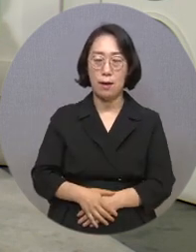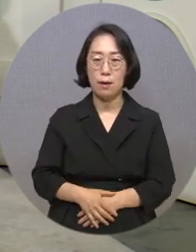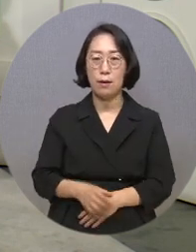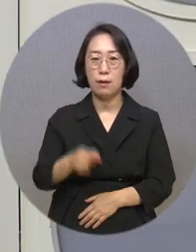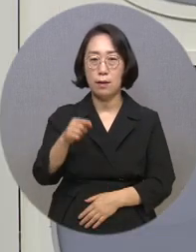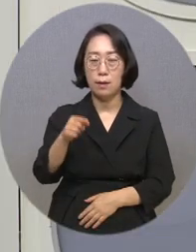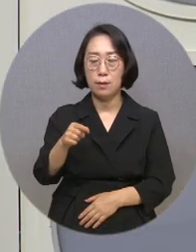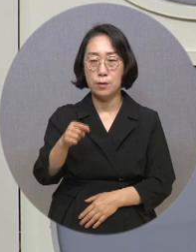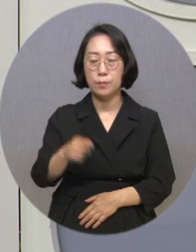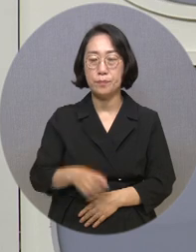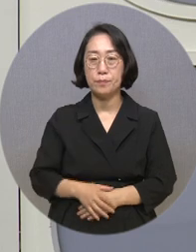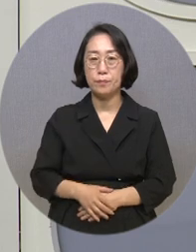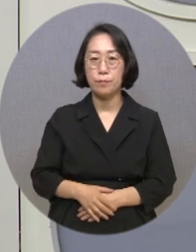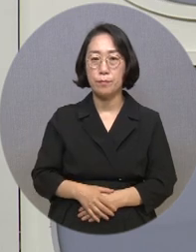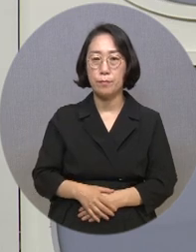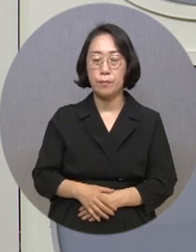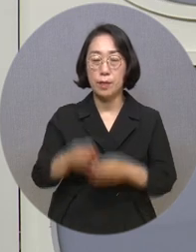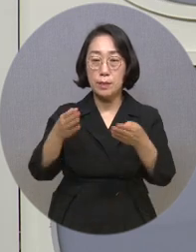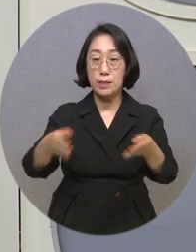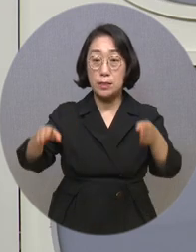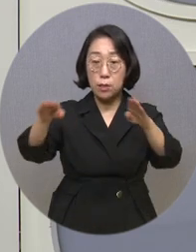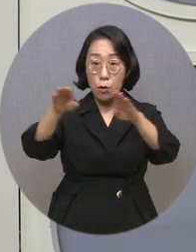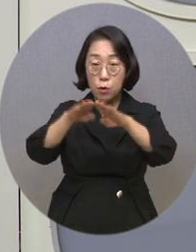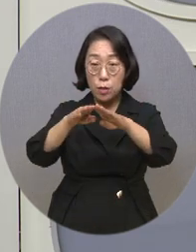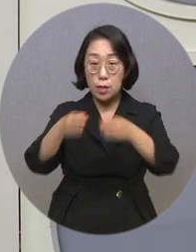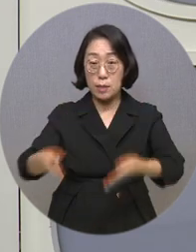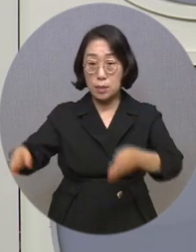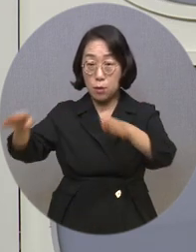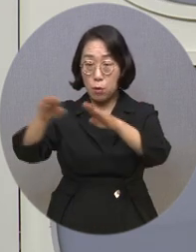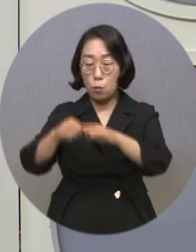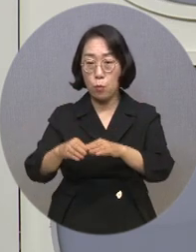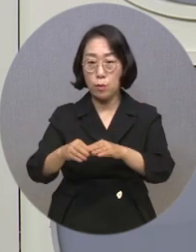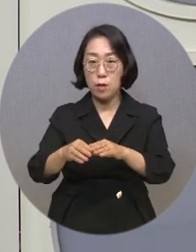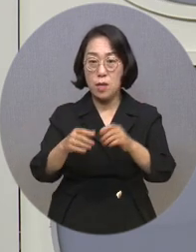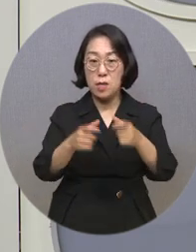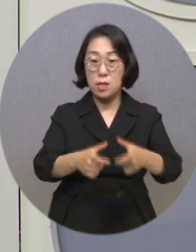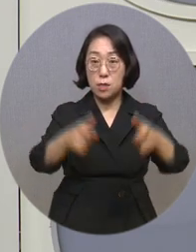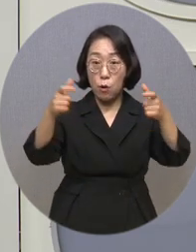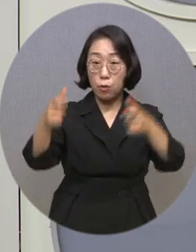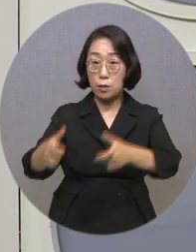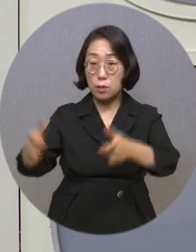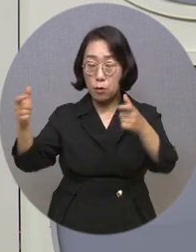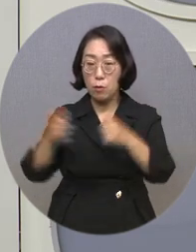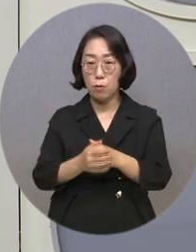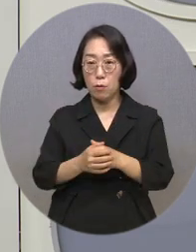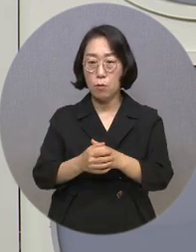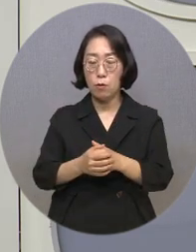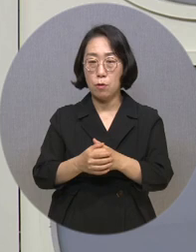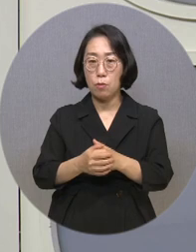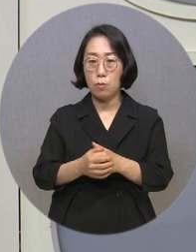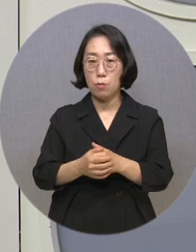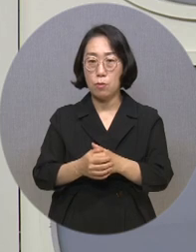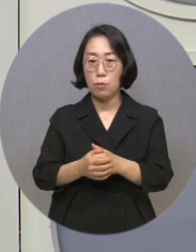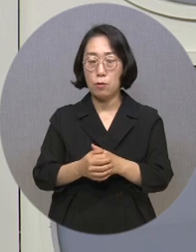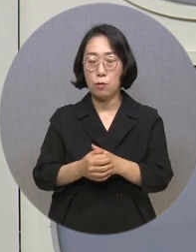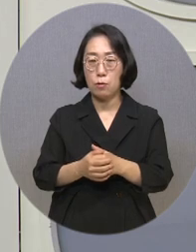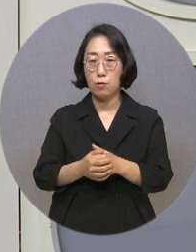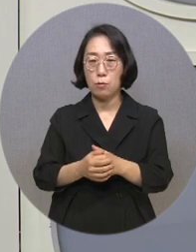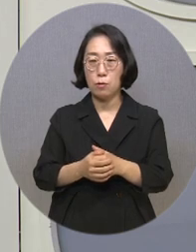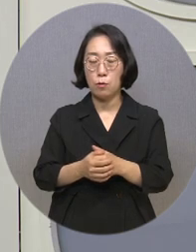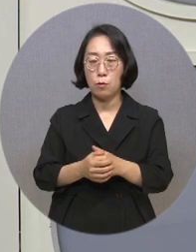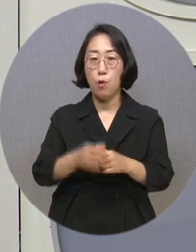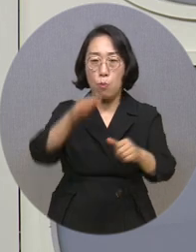돼가지고 이제 시설이 또 어마어마하게 많아지다 보니까 환자들 서로 유치하려고 애를 써요. 이제